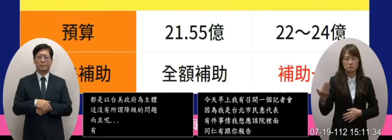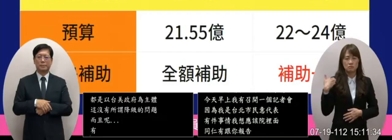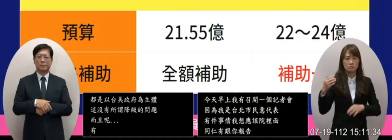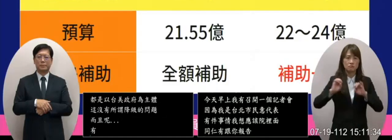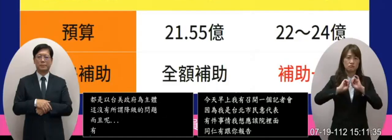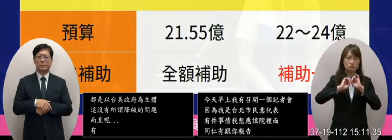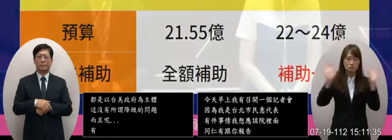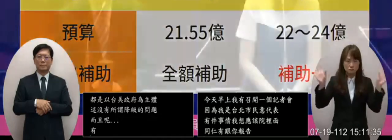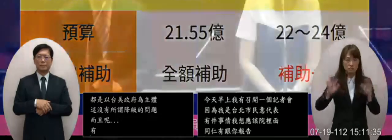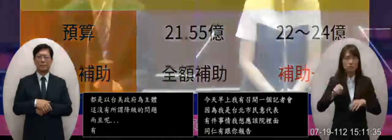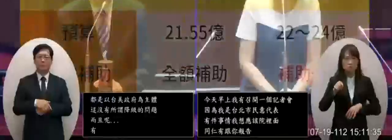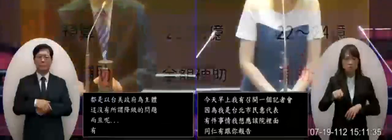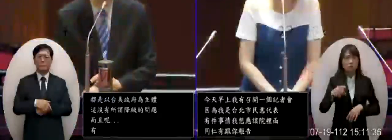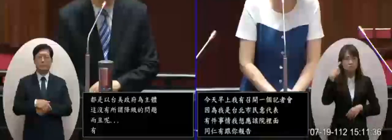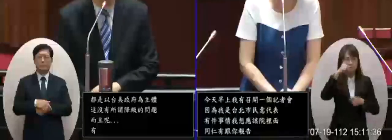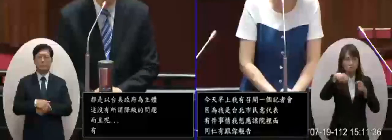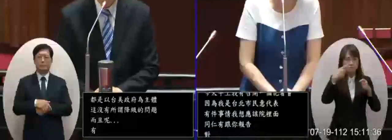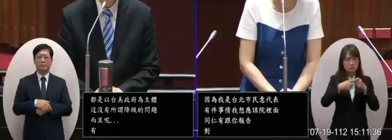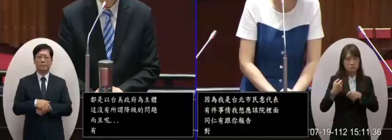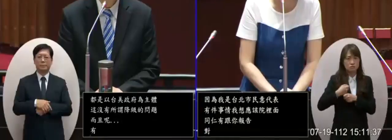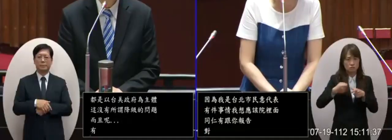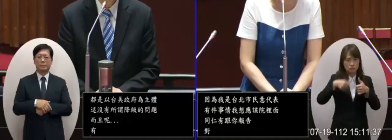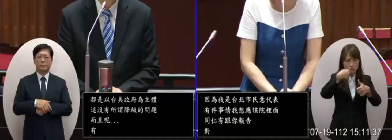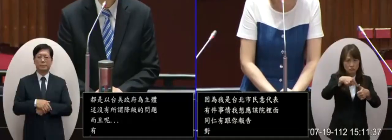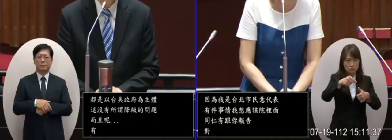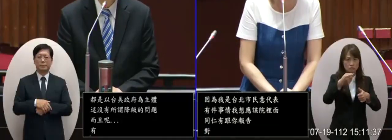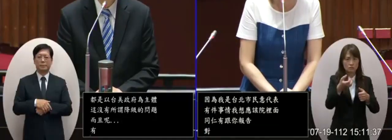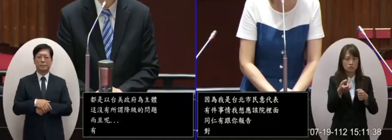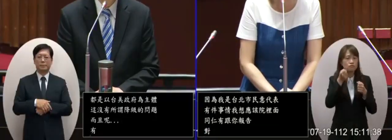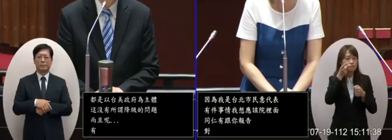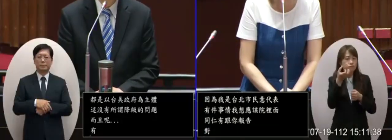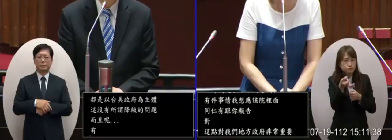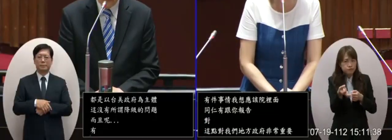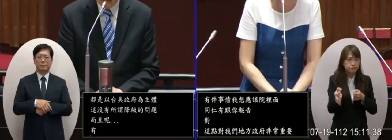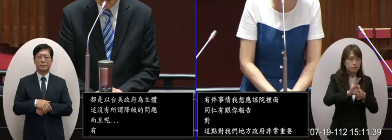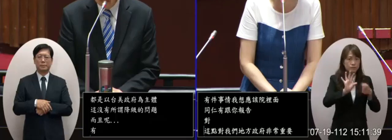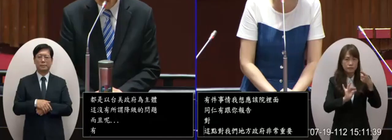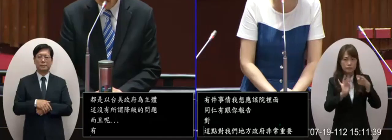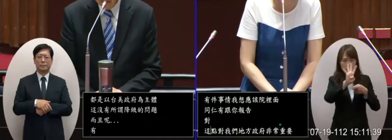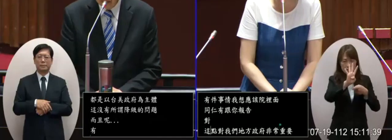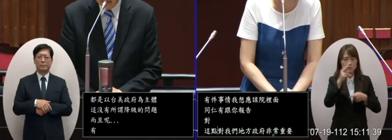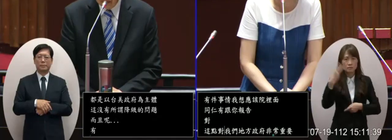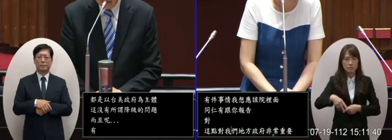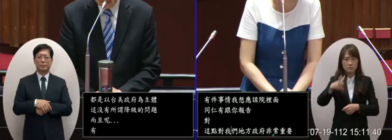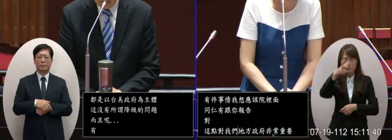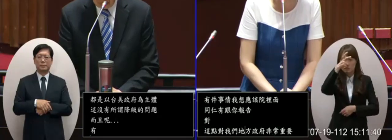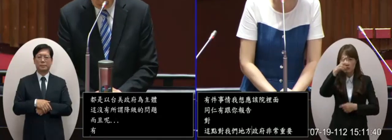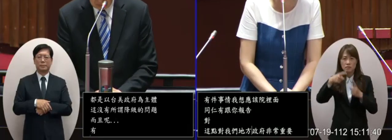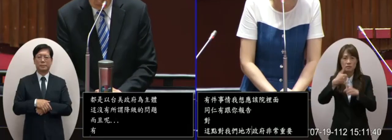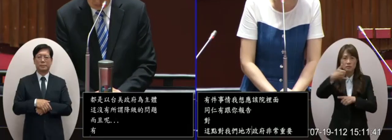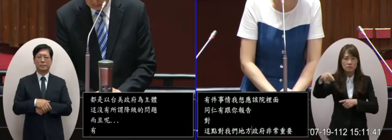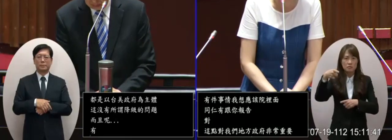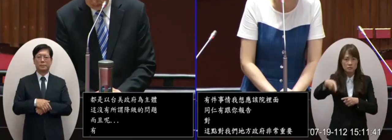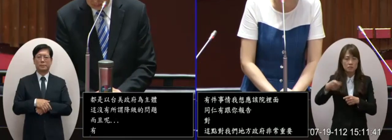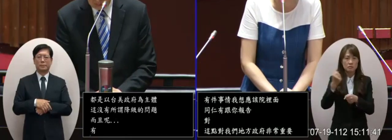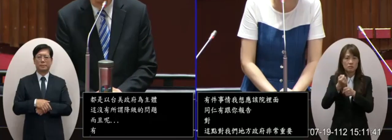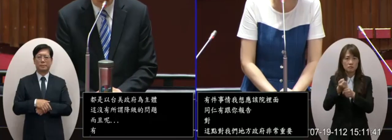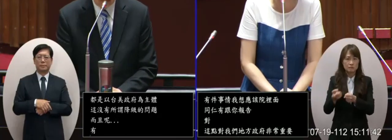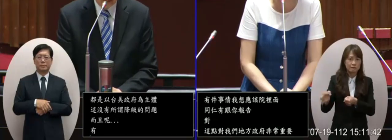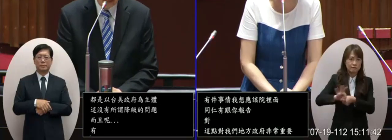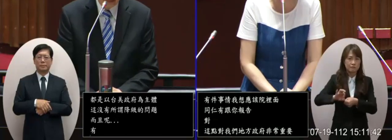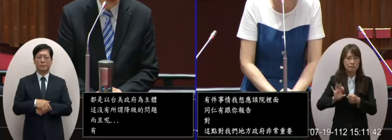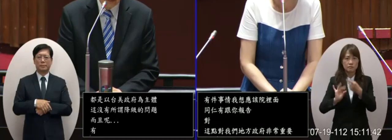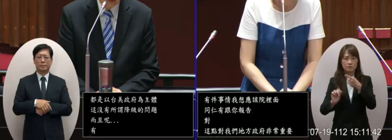了明年要军公教调薪 4%。 好，另外呢就是对我们警察人员的警情加紧要提